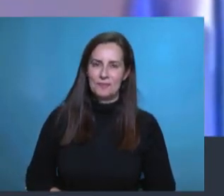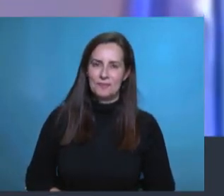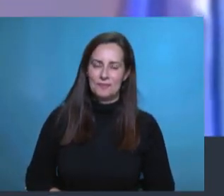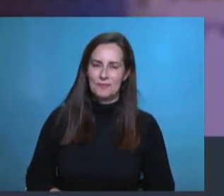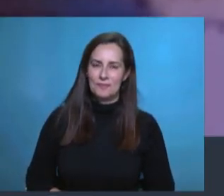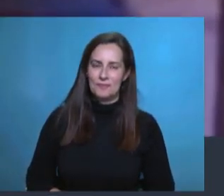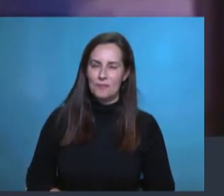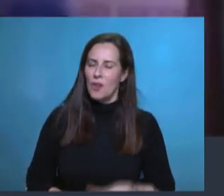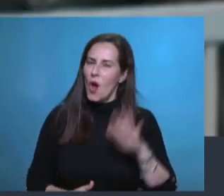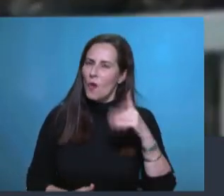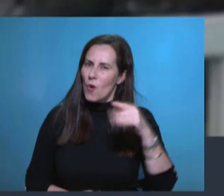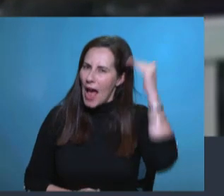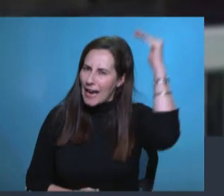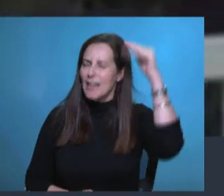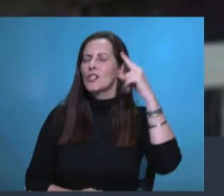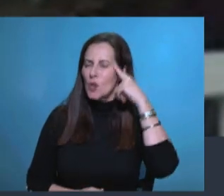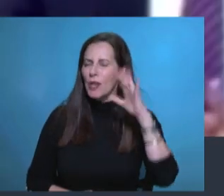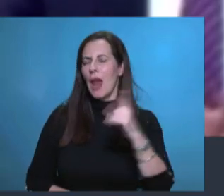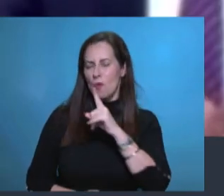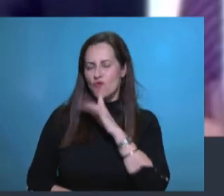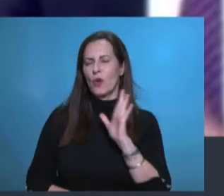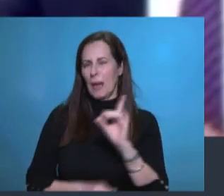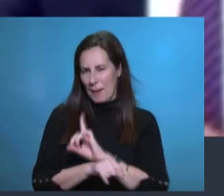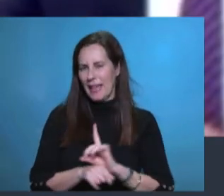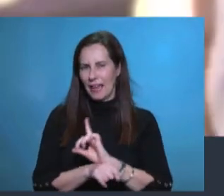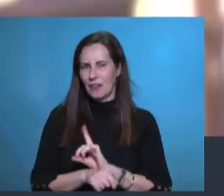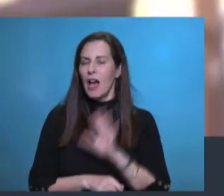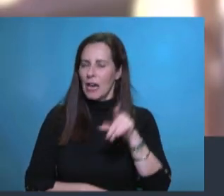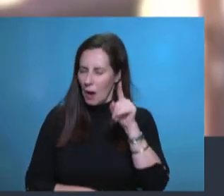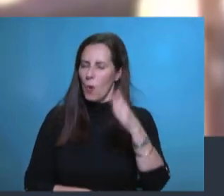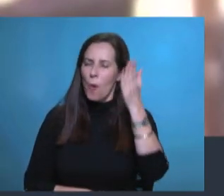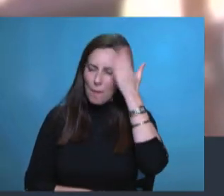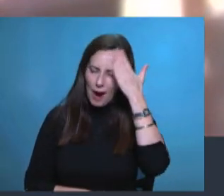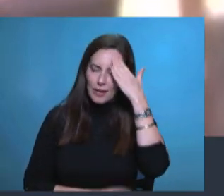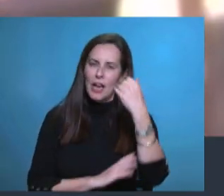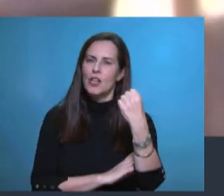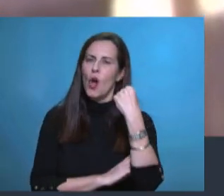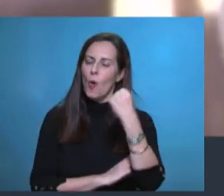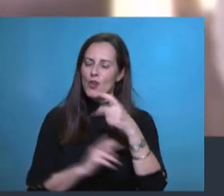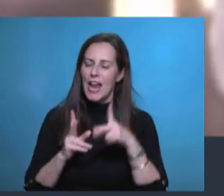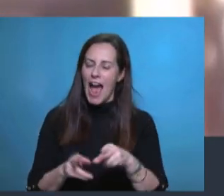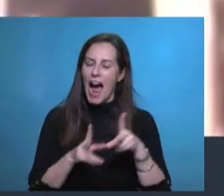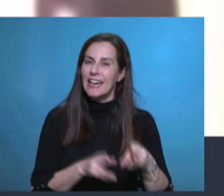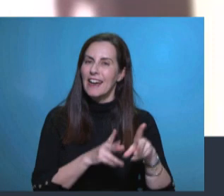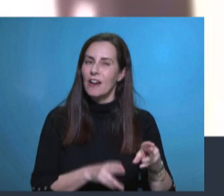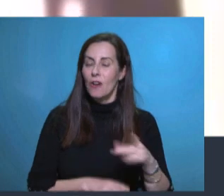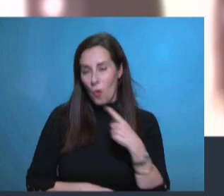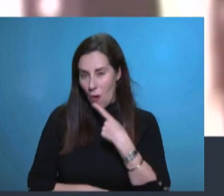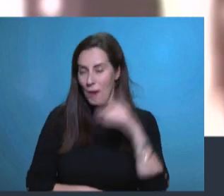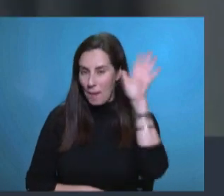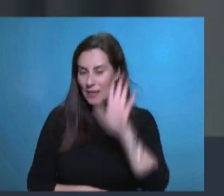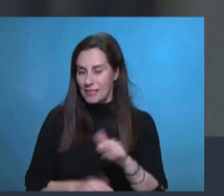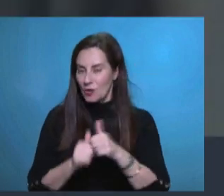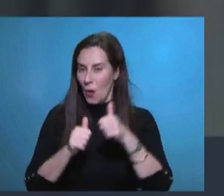ואולי בני גנץ יודע למה הוא שותק בינתיים. גם הוא מכיר את הכוח של העריכה. ככה לפחות הוא אמר בסרט הפרידה שהכינו